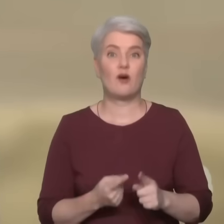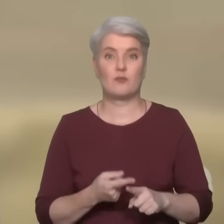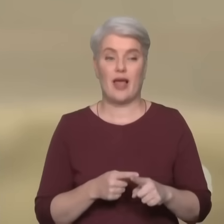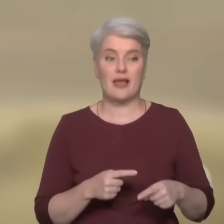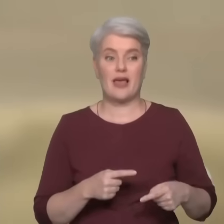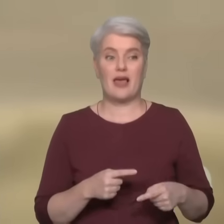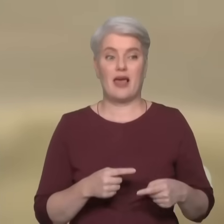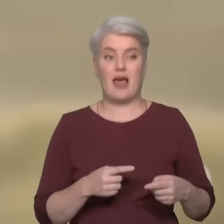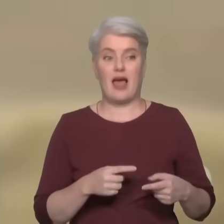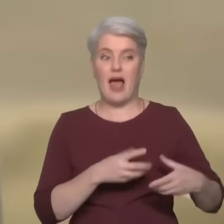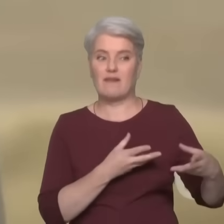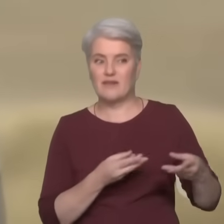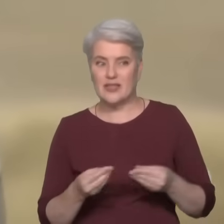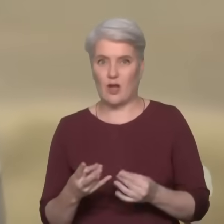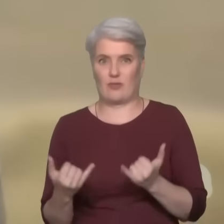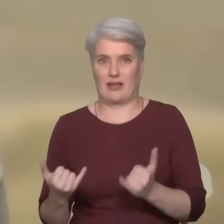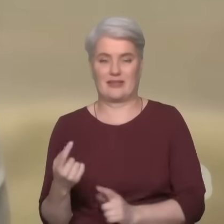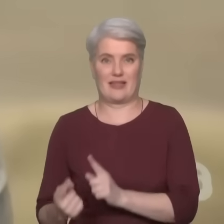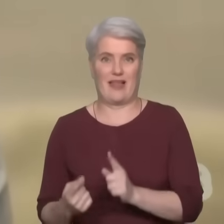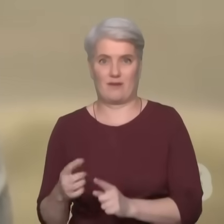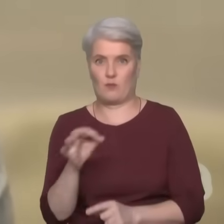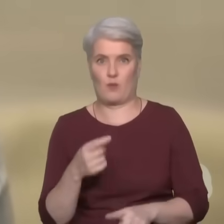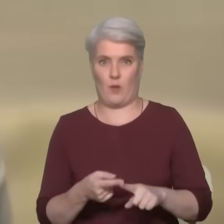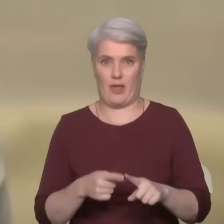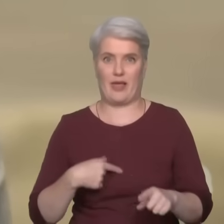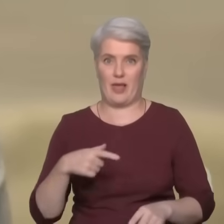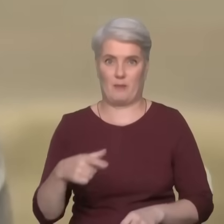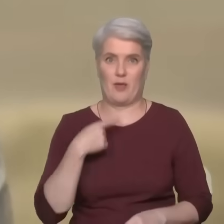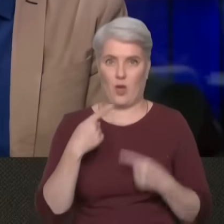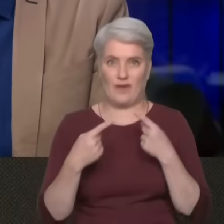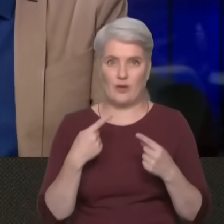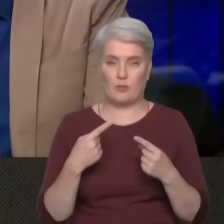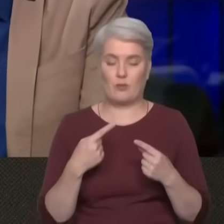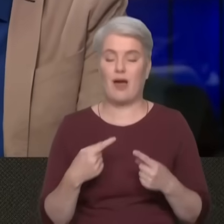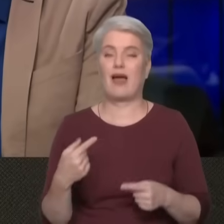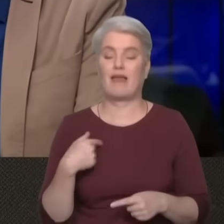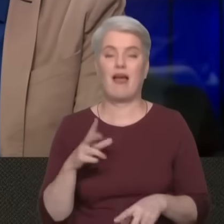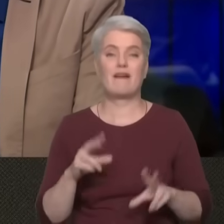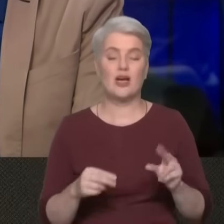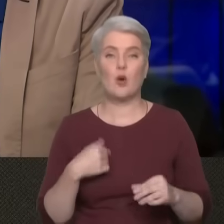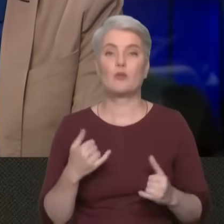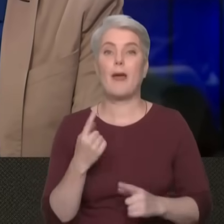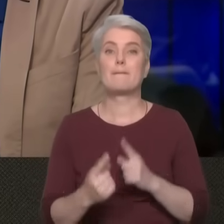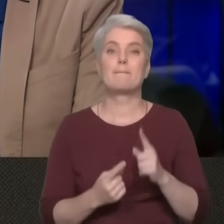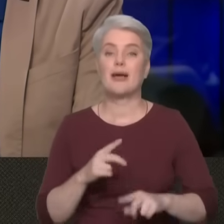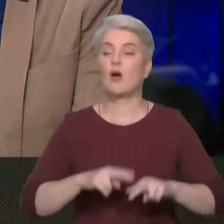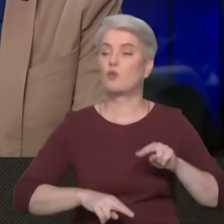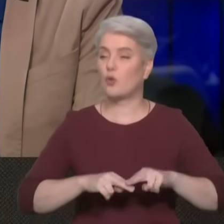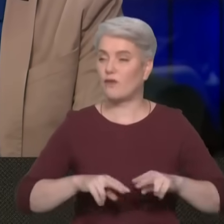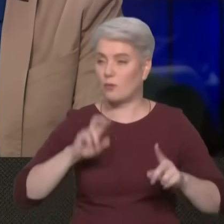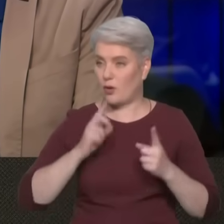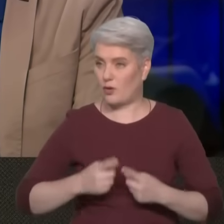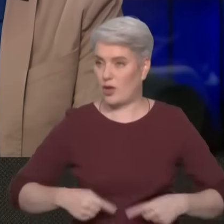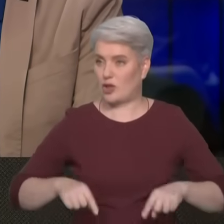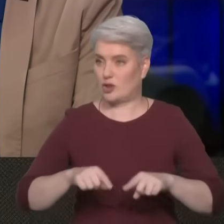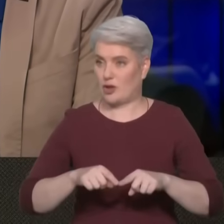про які ми зараз говоримо. Ну, безумовно, дивіться, я вважаю, що ми сьогодні перебудовуємо державу. Давайте відверто